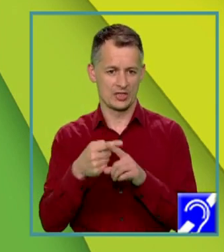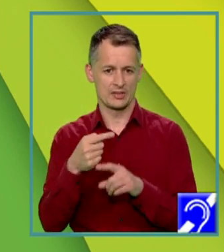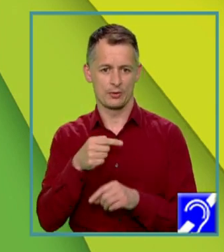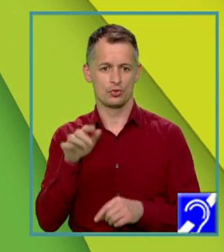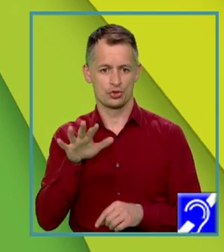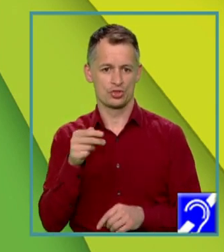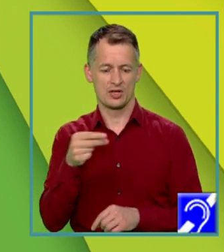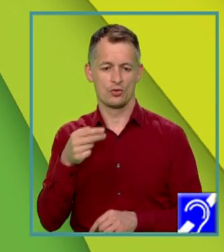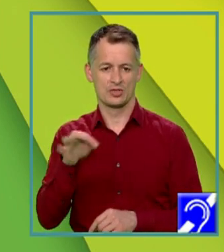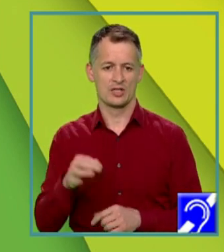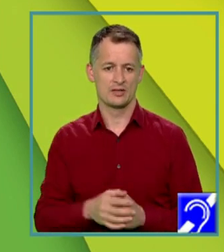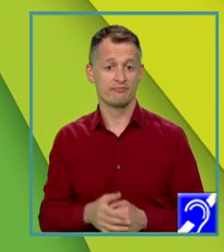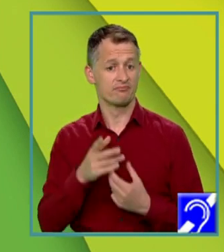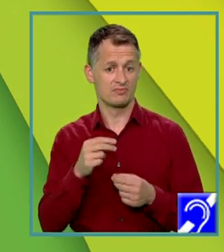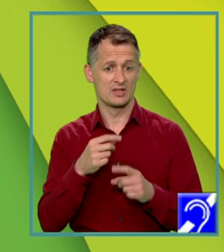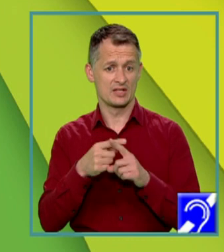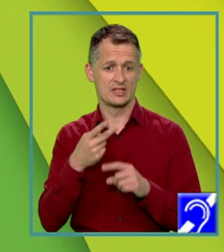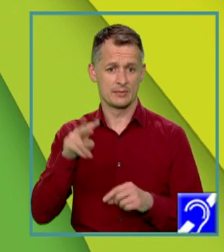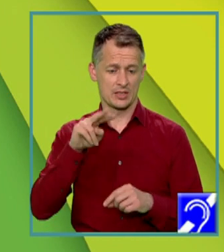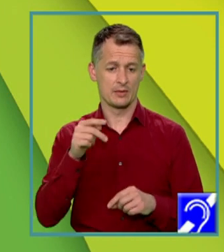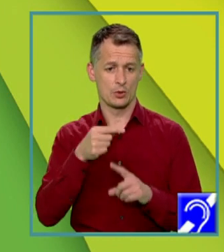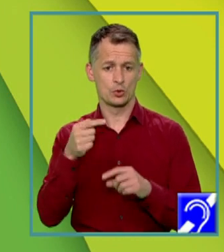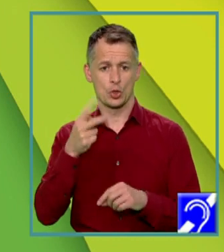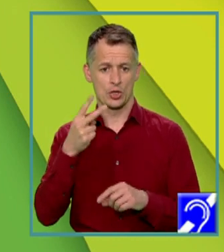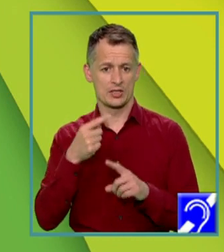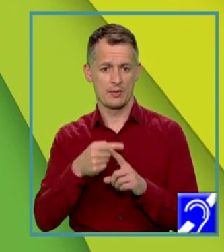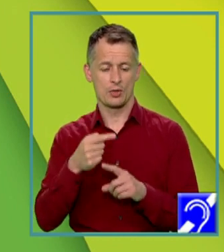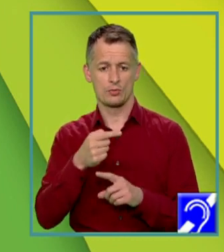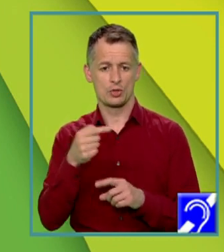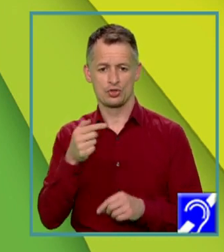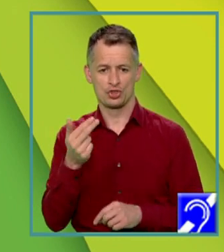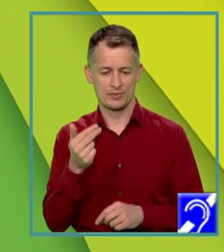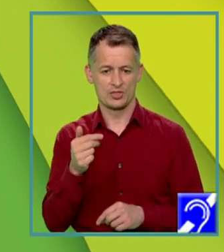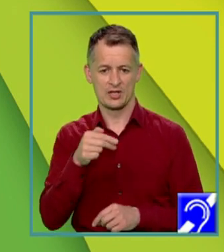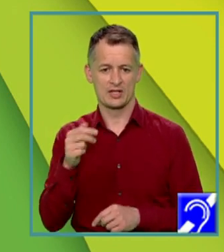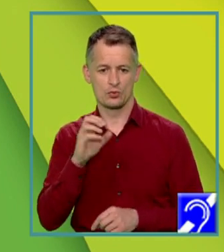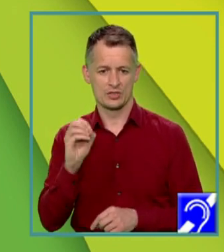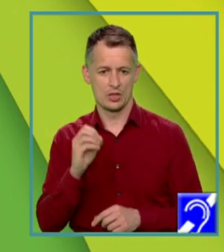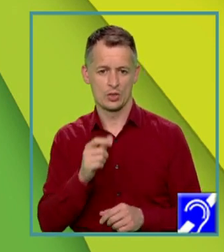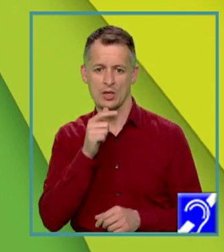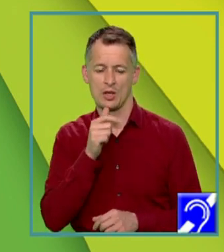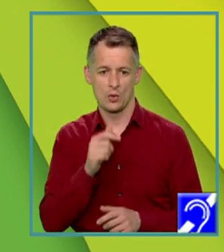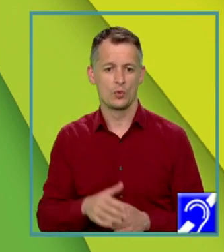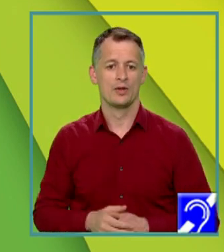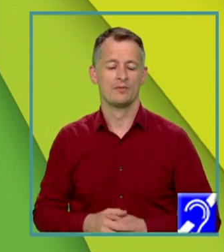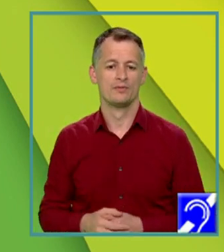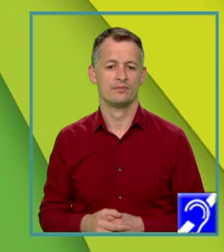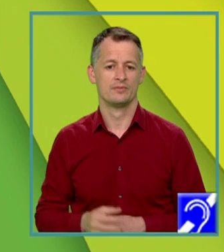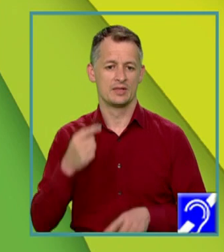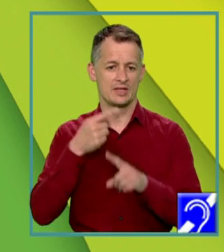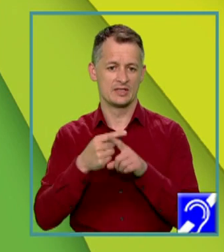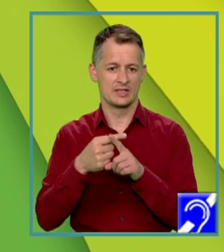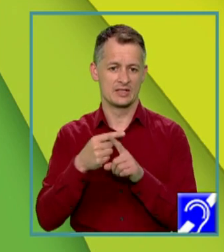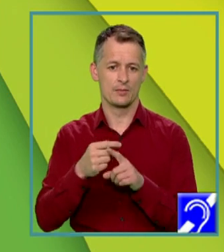zece adică x pătrat minus 2x minus 15 egal cu zero de unde rezultă x